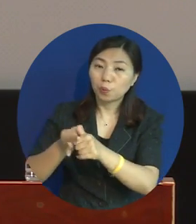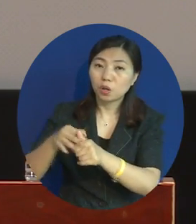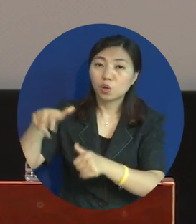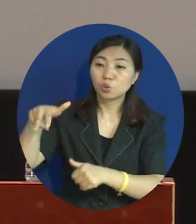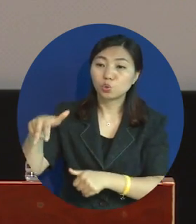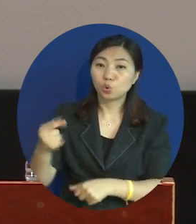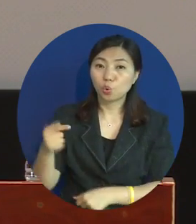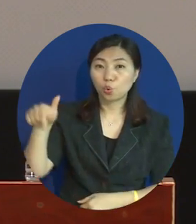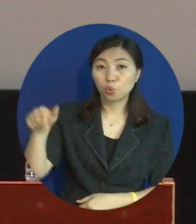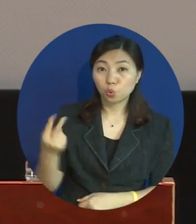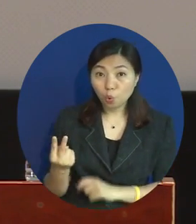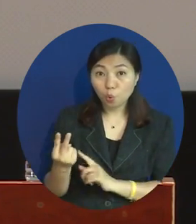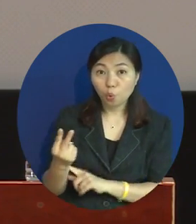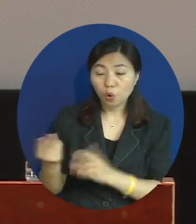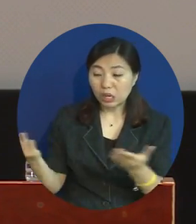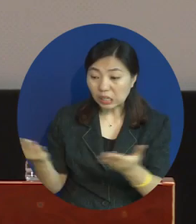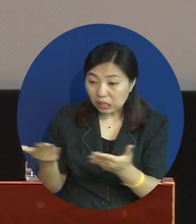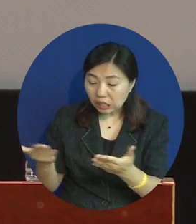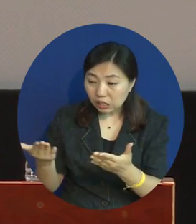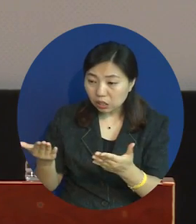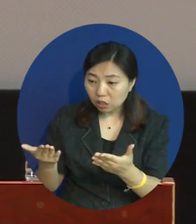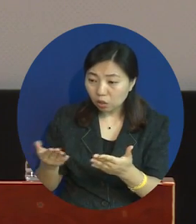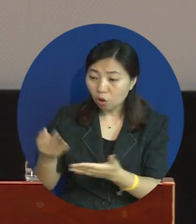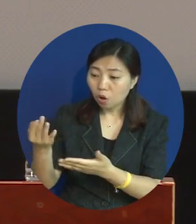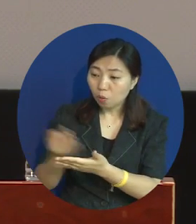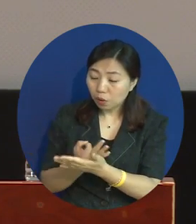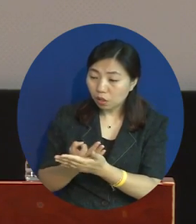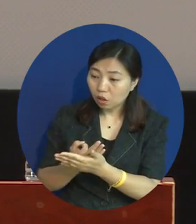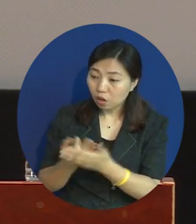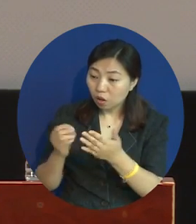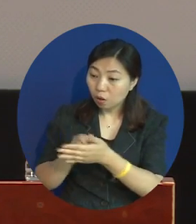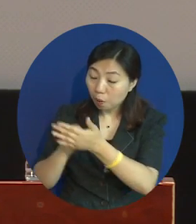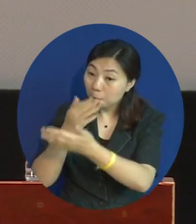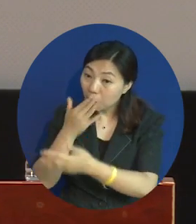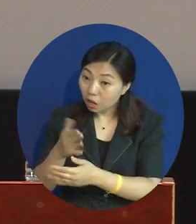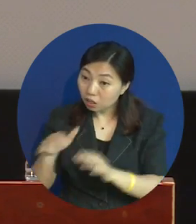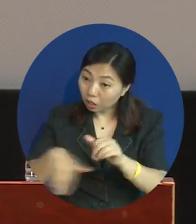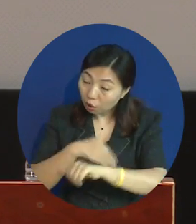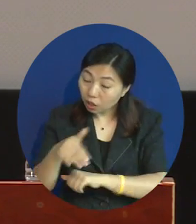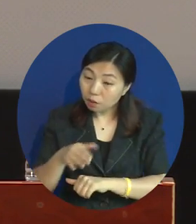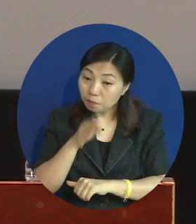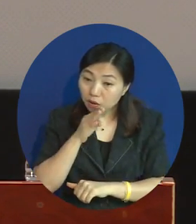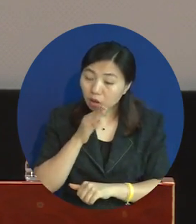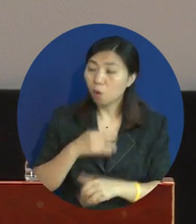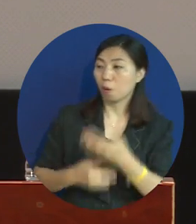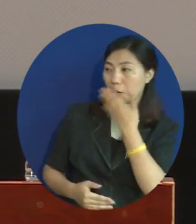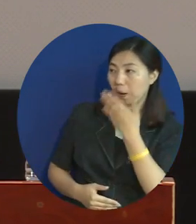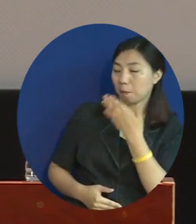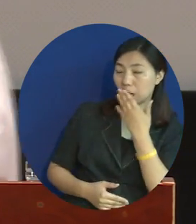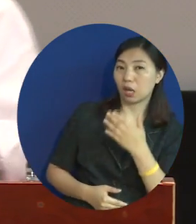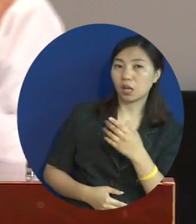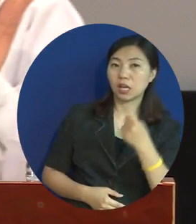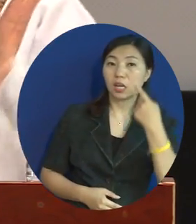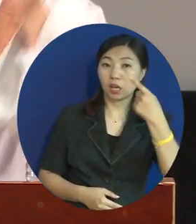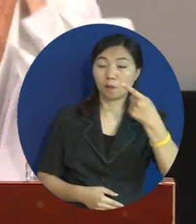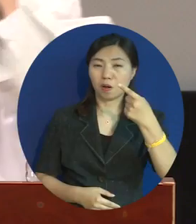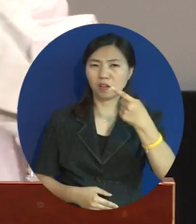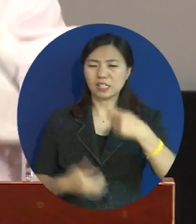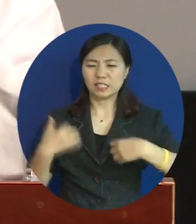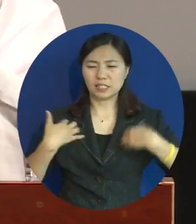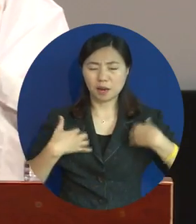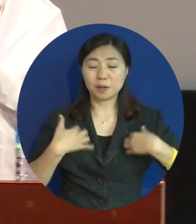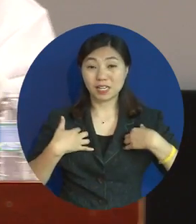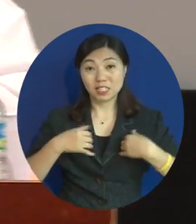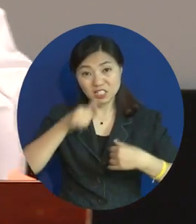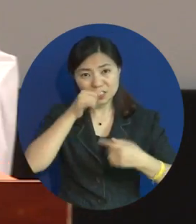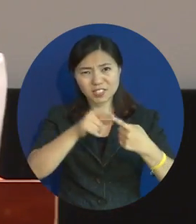조교를 하거나 해가 공부할 수 있는 조건은 현재 처지가 돼야 안 돼요? 할 수 있습니다. 그럼 1번이 되고 1번이